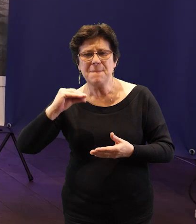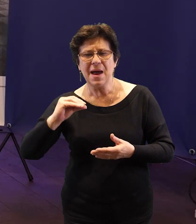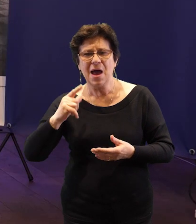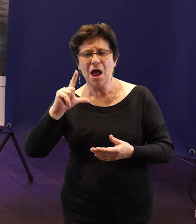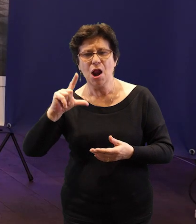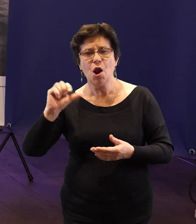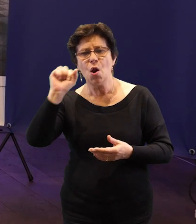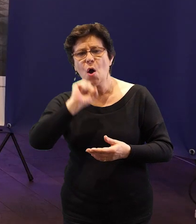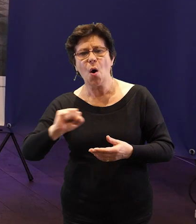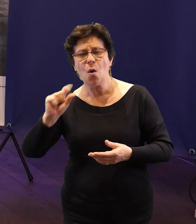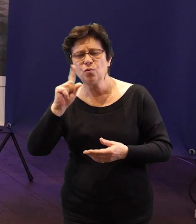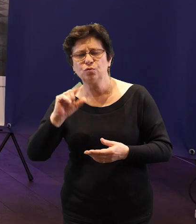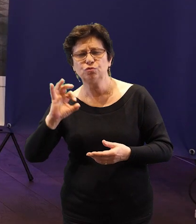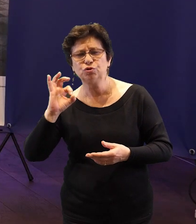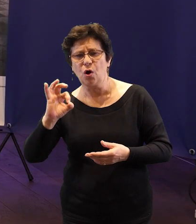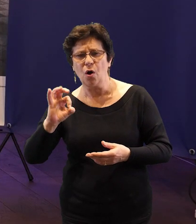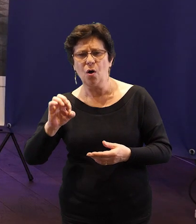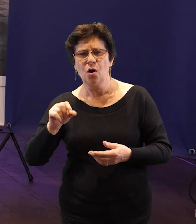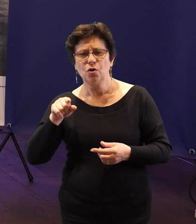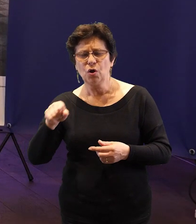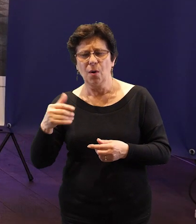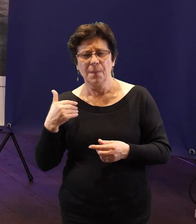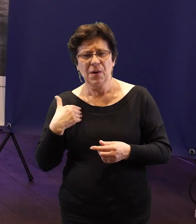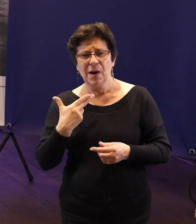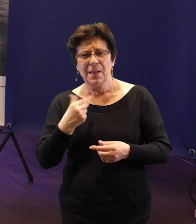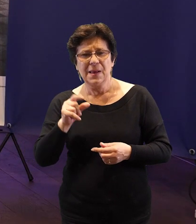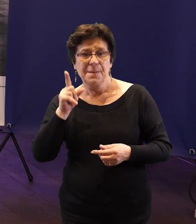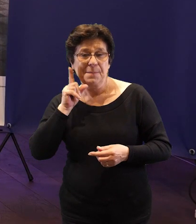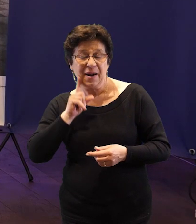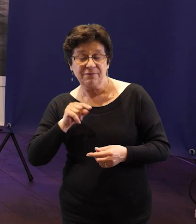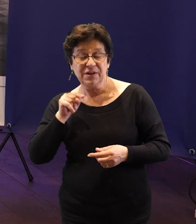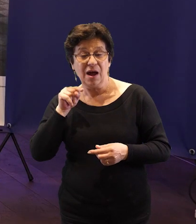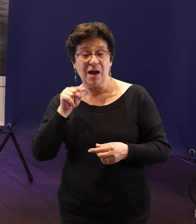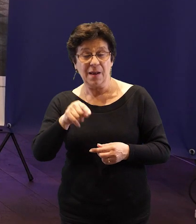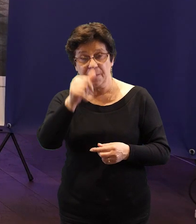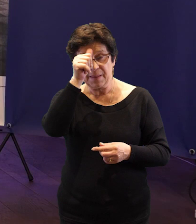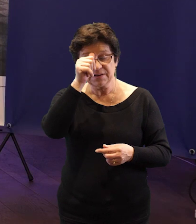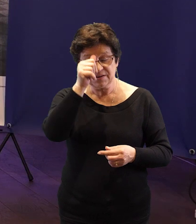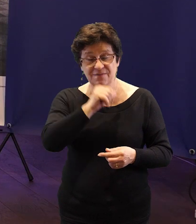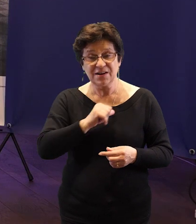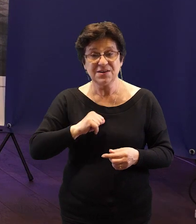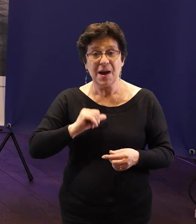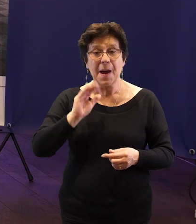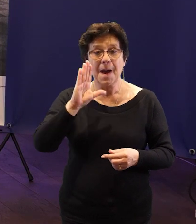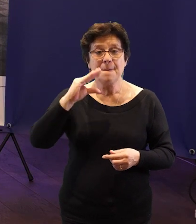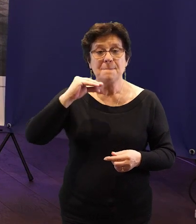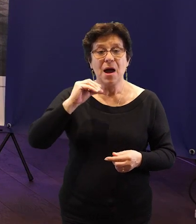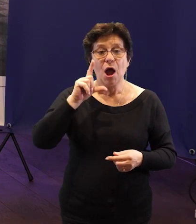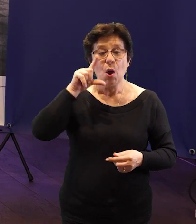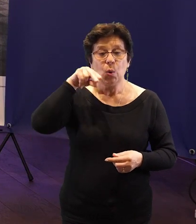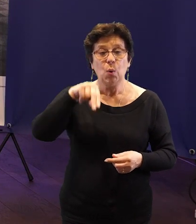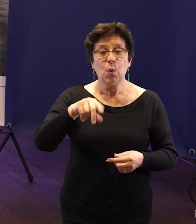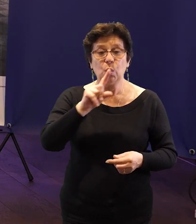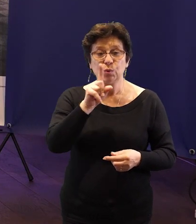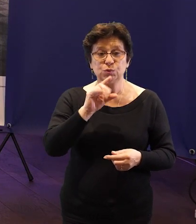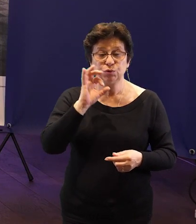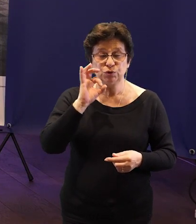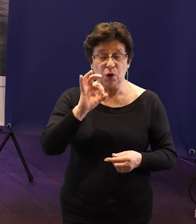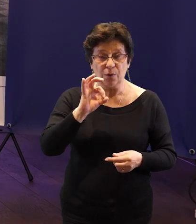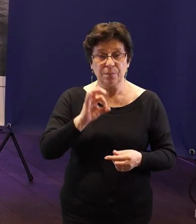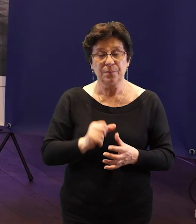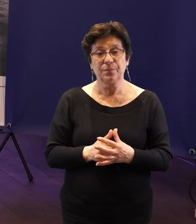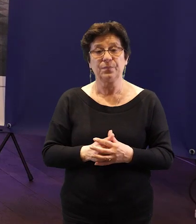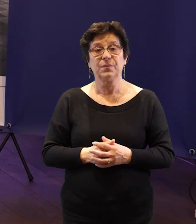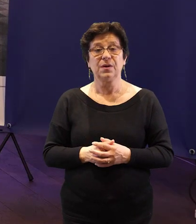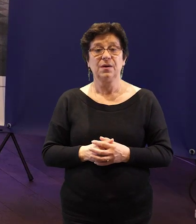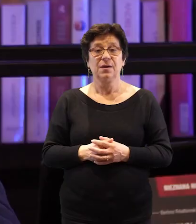Belonzo, to mówiły nieprawdę, że nazywa się Belluso. To jest ten artykuł na marginesie, to jest